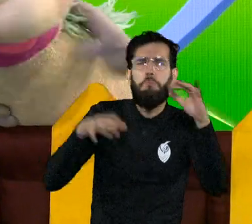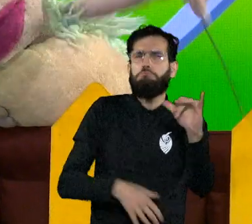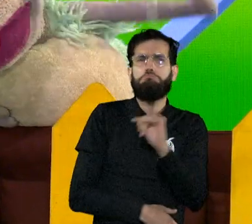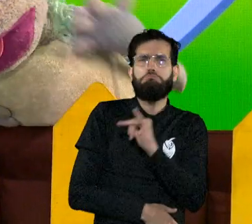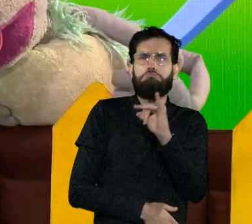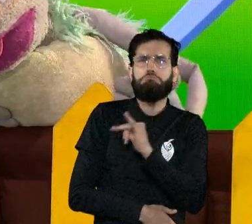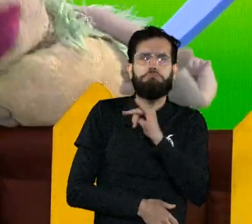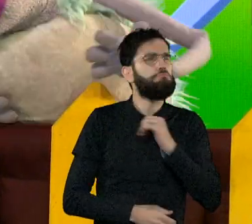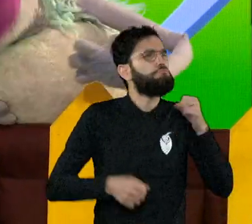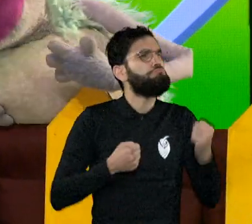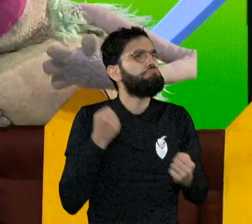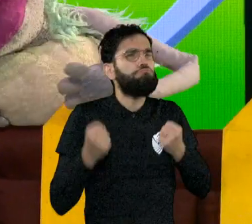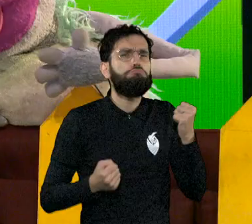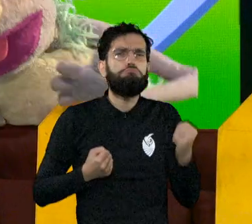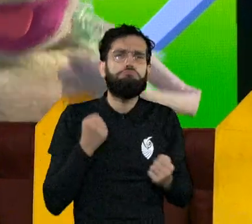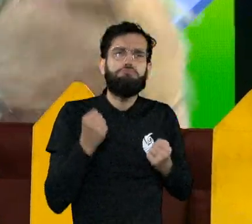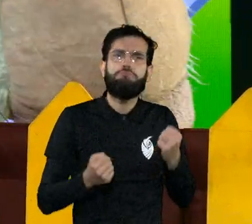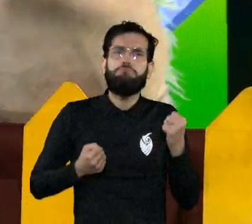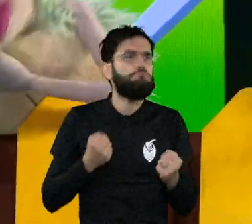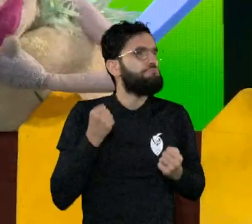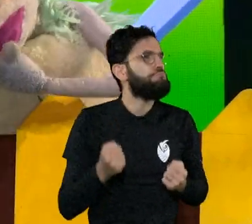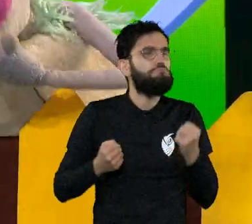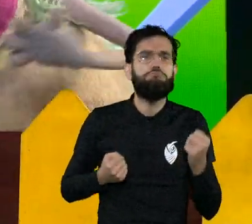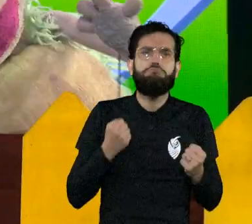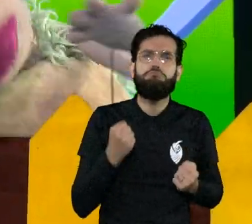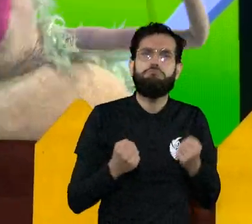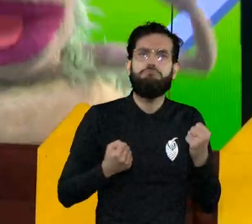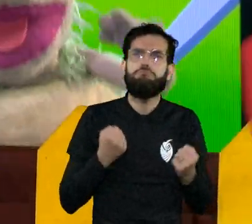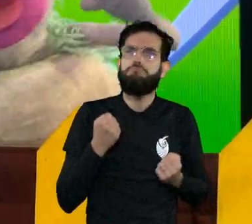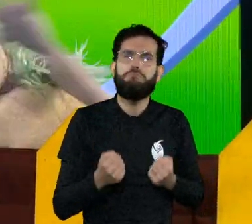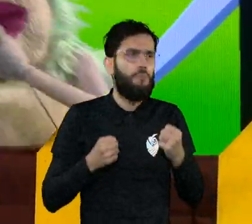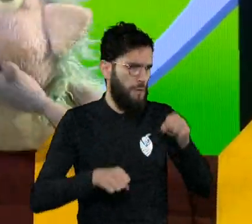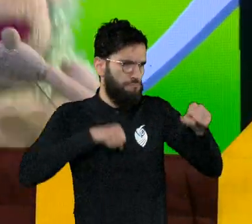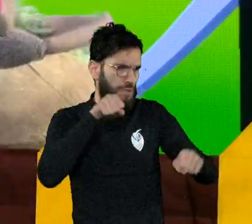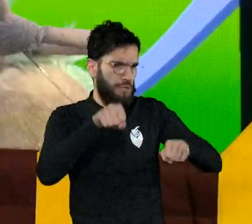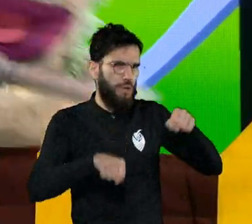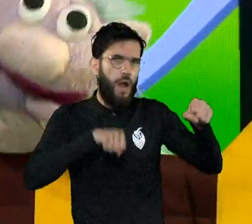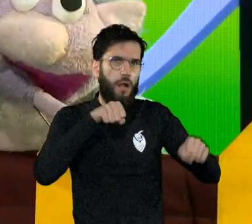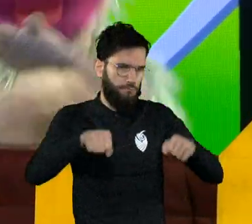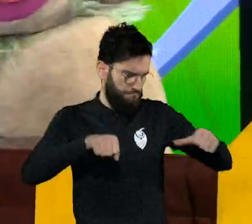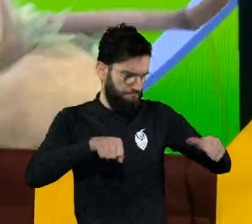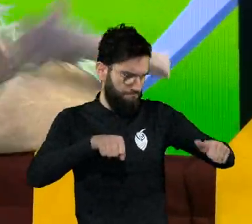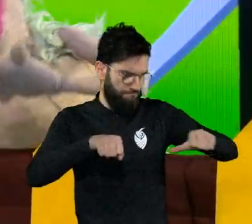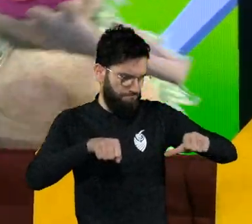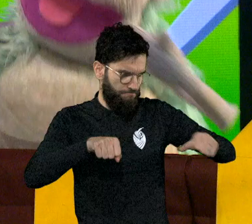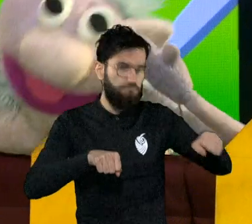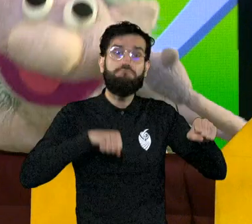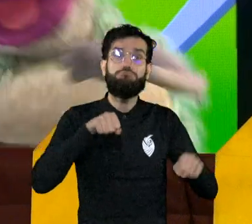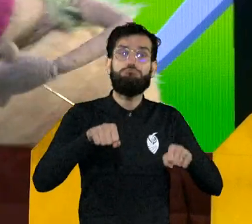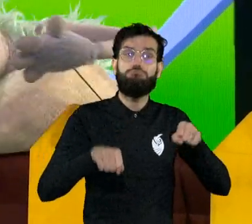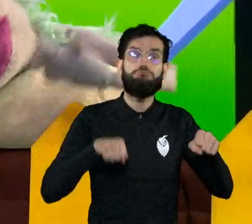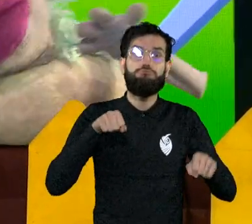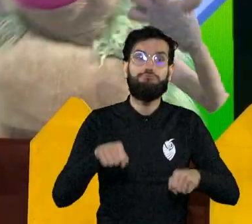neleží, preto je vždy svieži. Bicykel zvoní, Murko